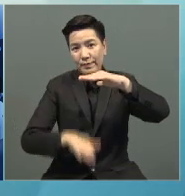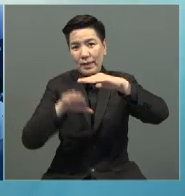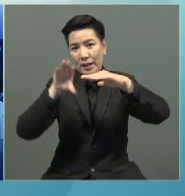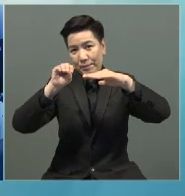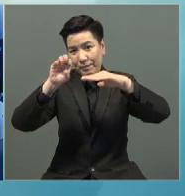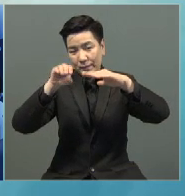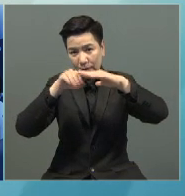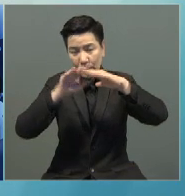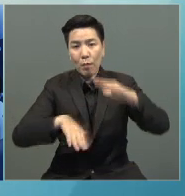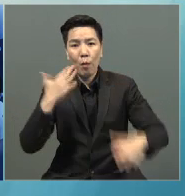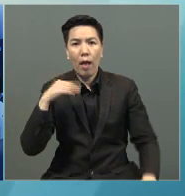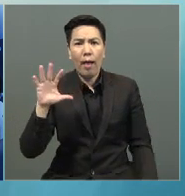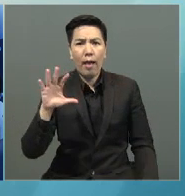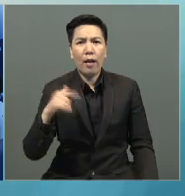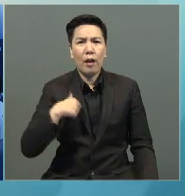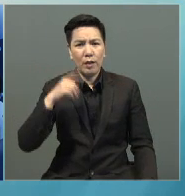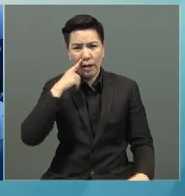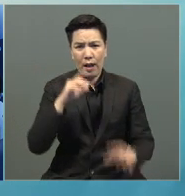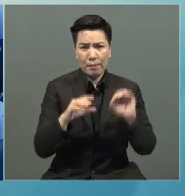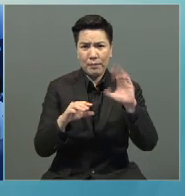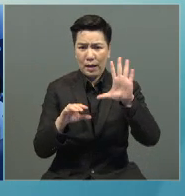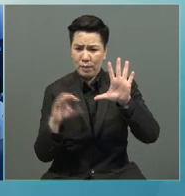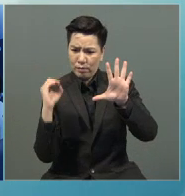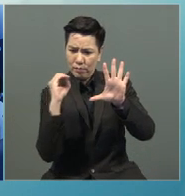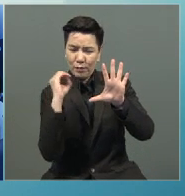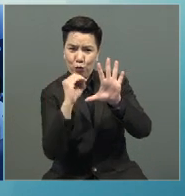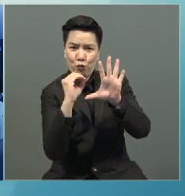คนนี้ตอนแรกที่ออกไปร้านบอกว่ามี 5คนที่ตก 0